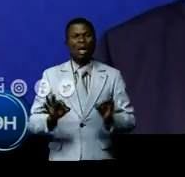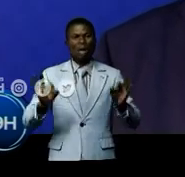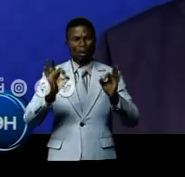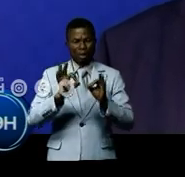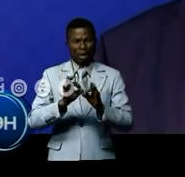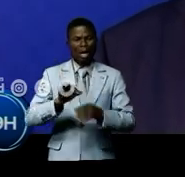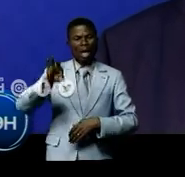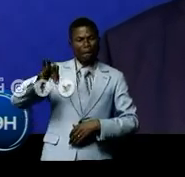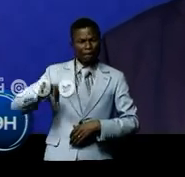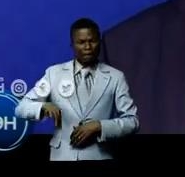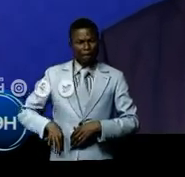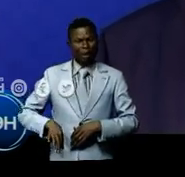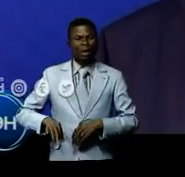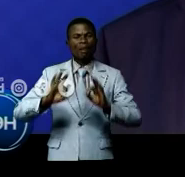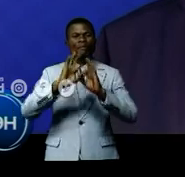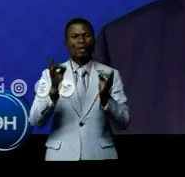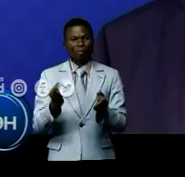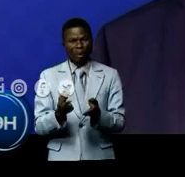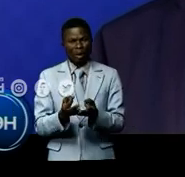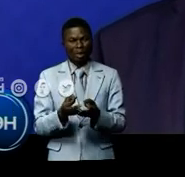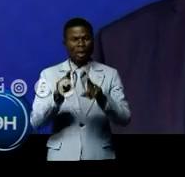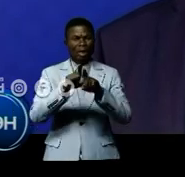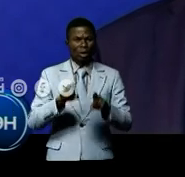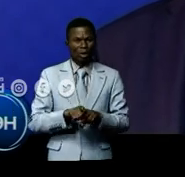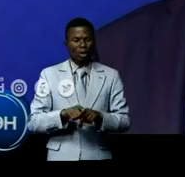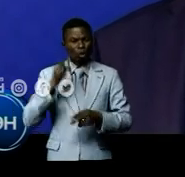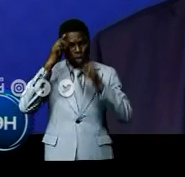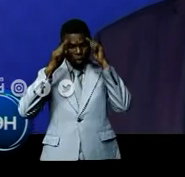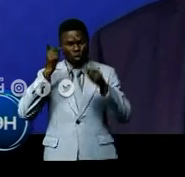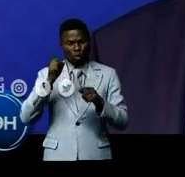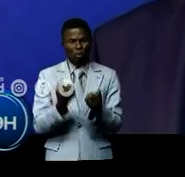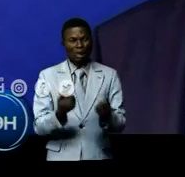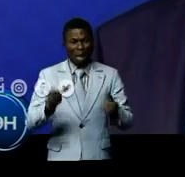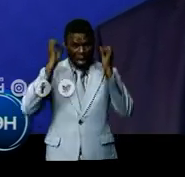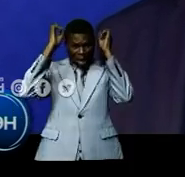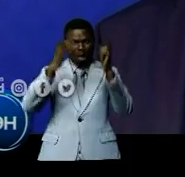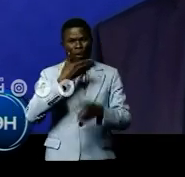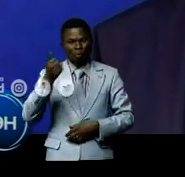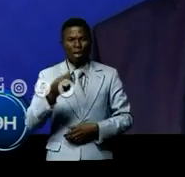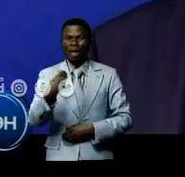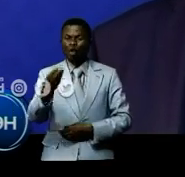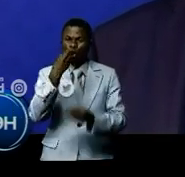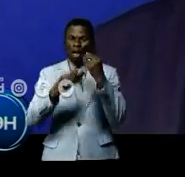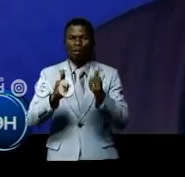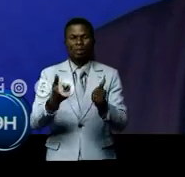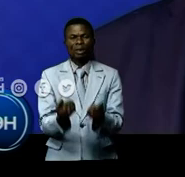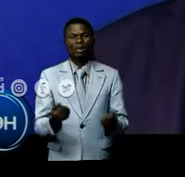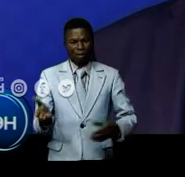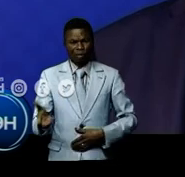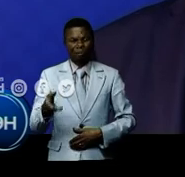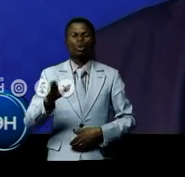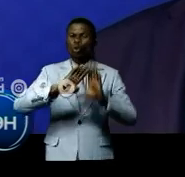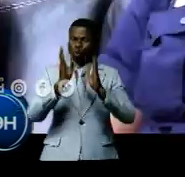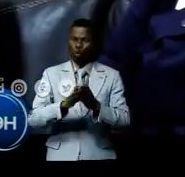du bien-être de leur famille, du souci de la bonne éducation, de la bonne alimentation, qui sont les besoins